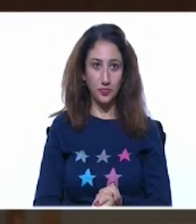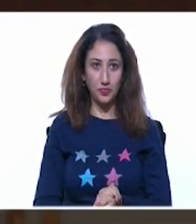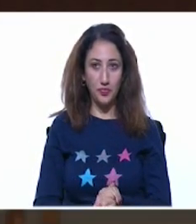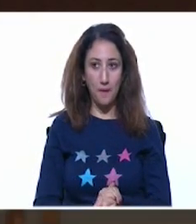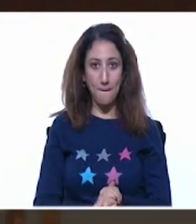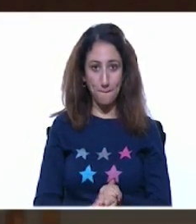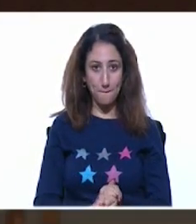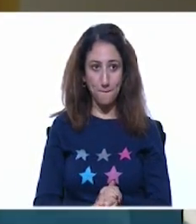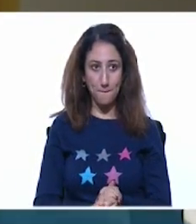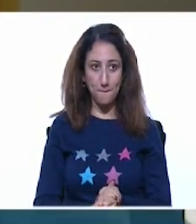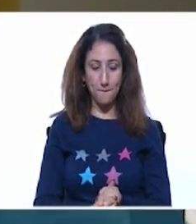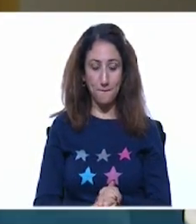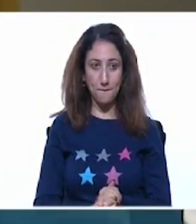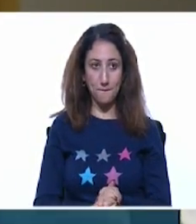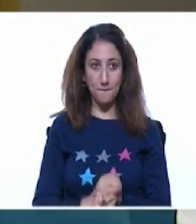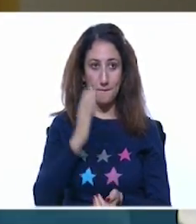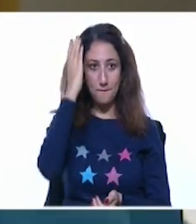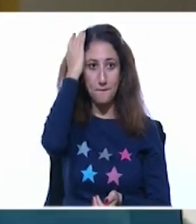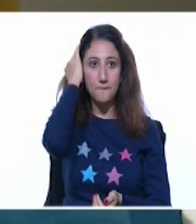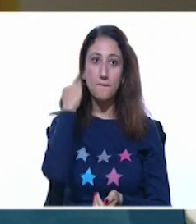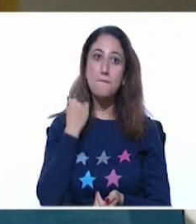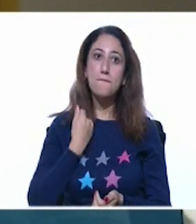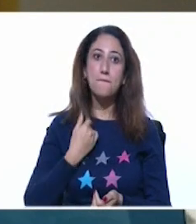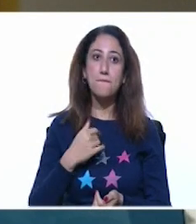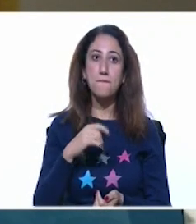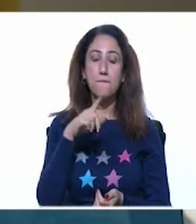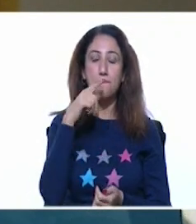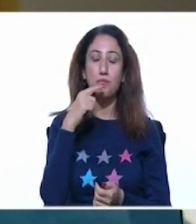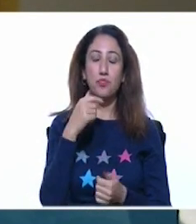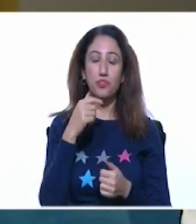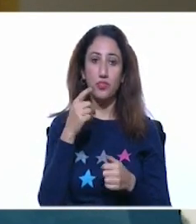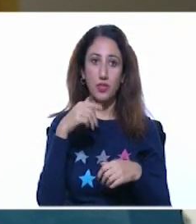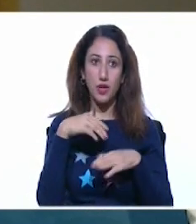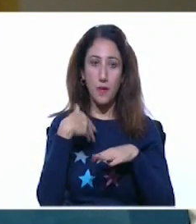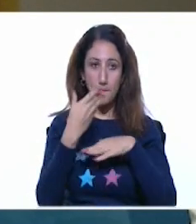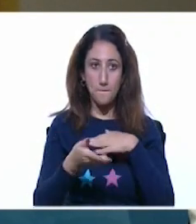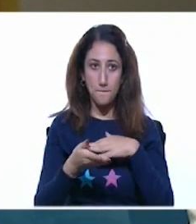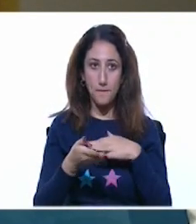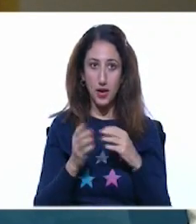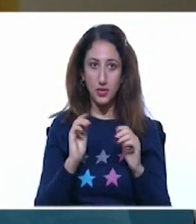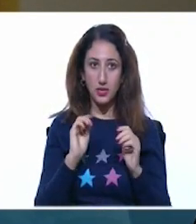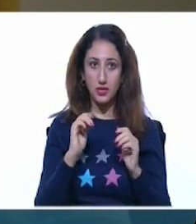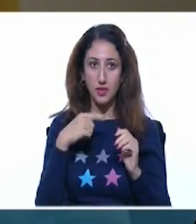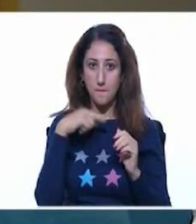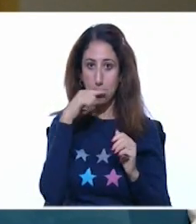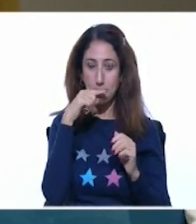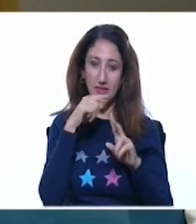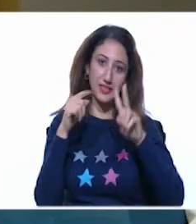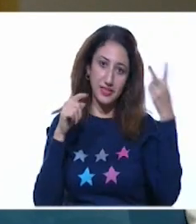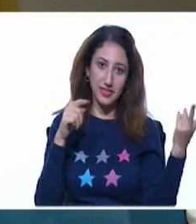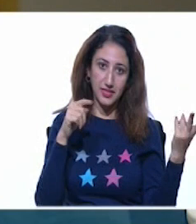فاكره في المسلسل؟ طبعا لما رحت لها البيت يعني بعد ما هي اكتشفت ان انا بخونها لما جت لي البيت